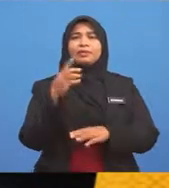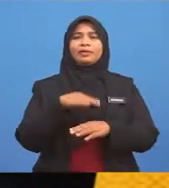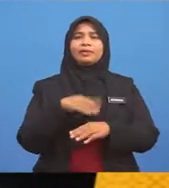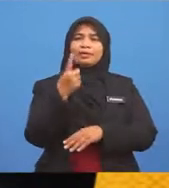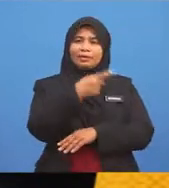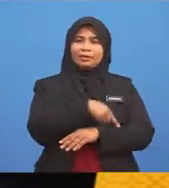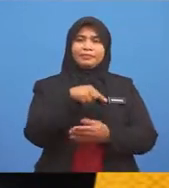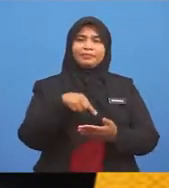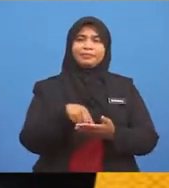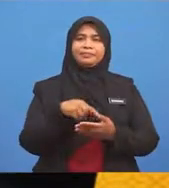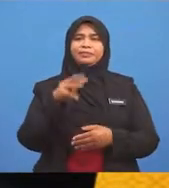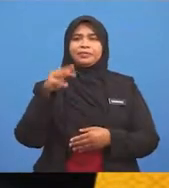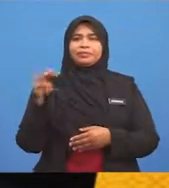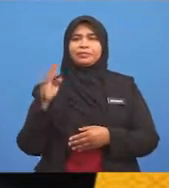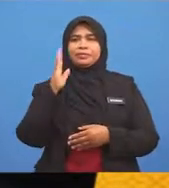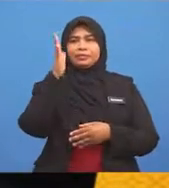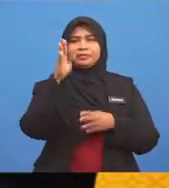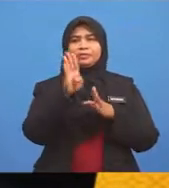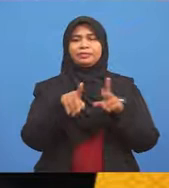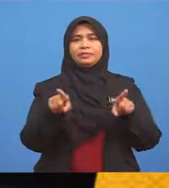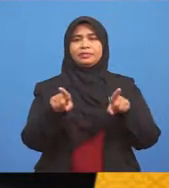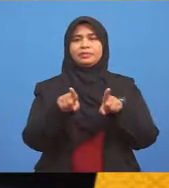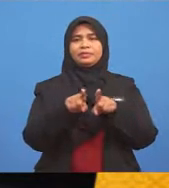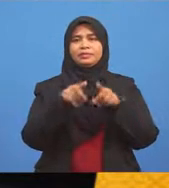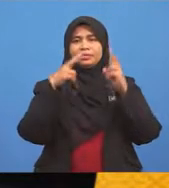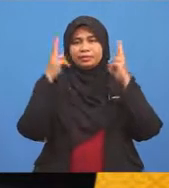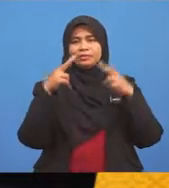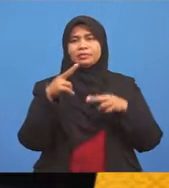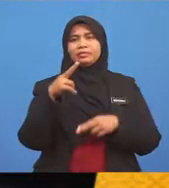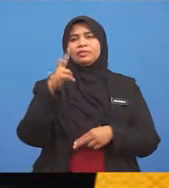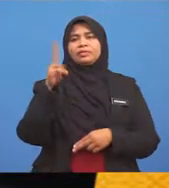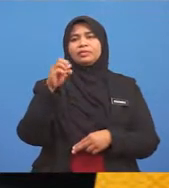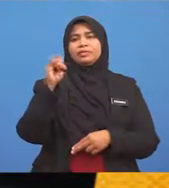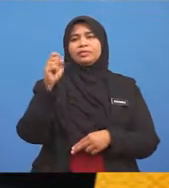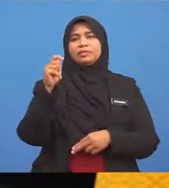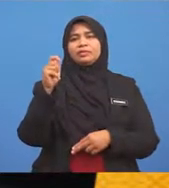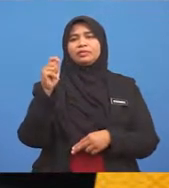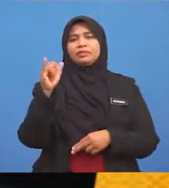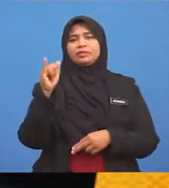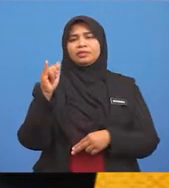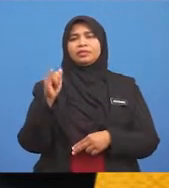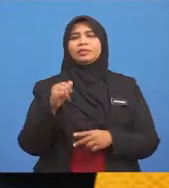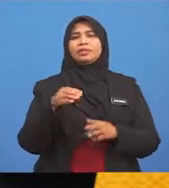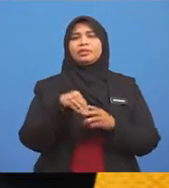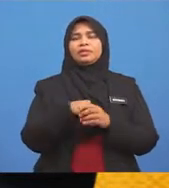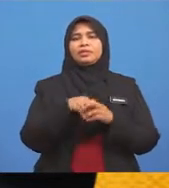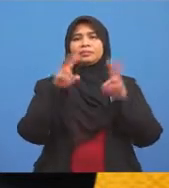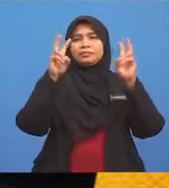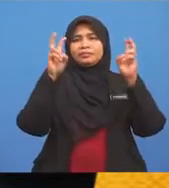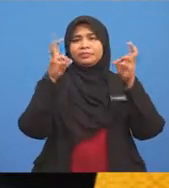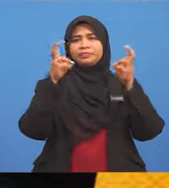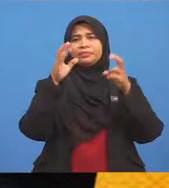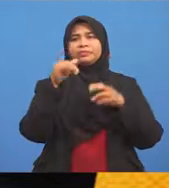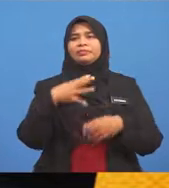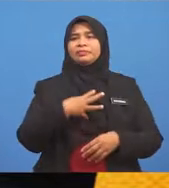ini, murid-murid akan bersama ustazah iaitu Ustazah Siti Rahma binti Shahbudin dalam topik yang menarik